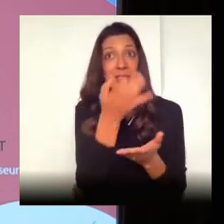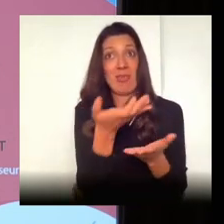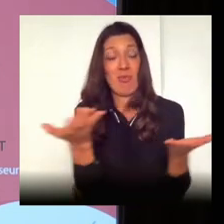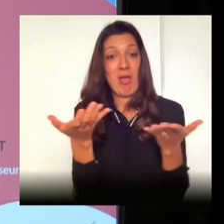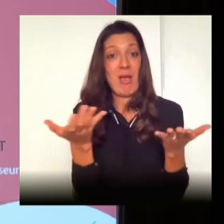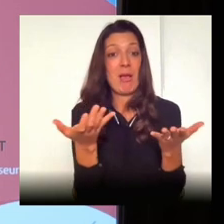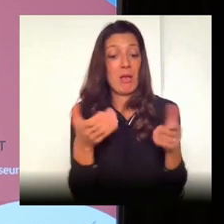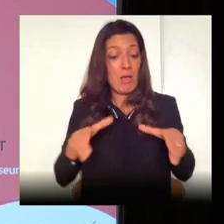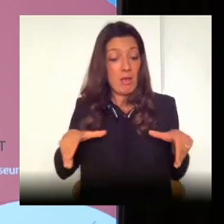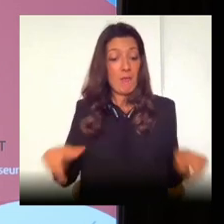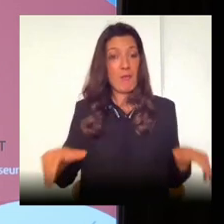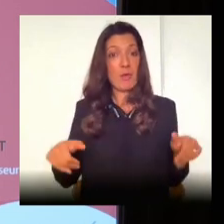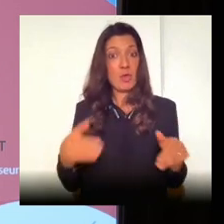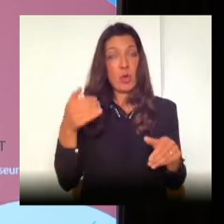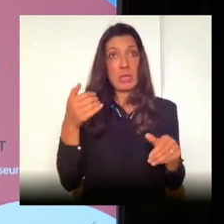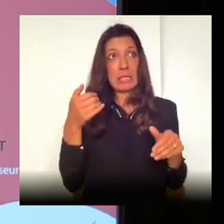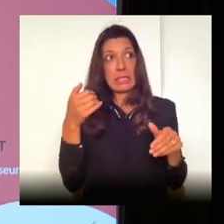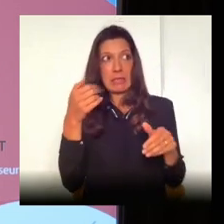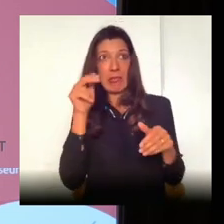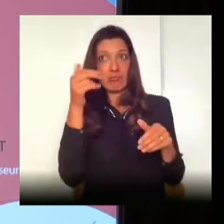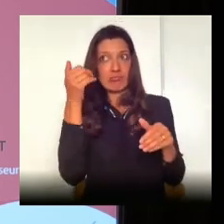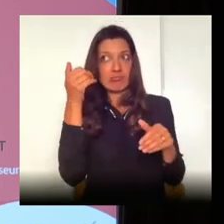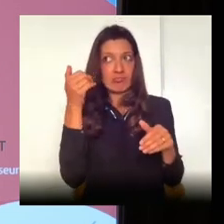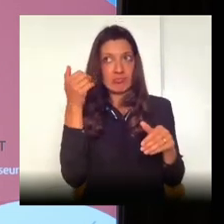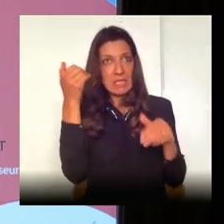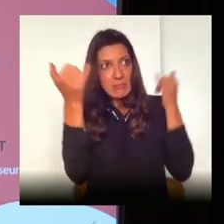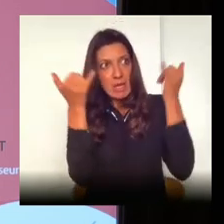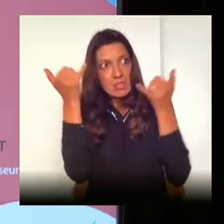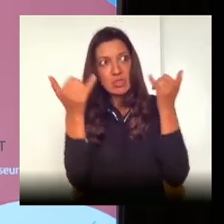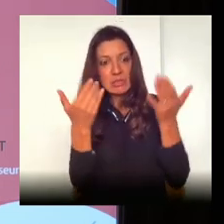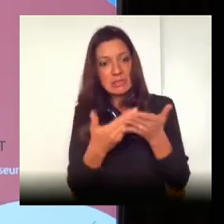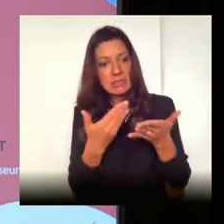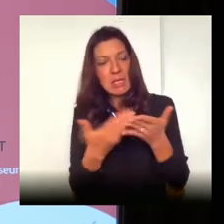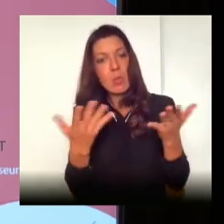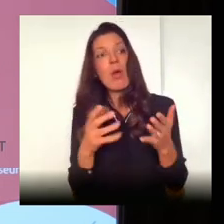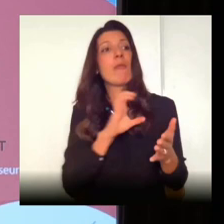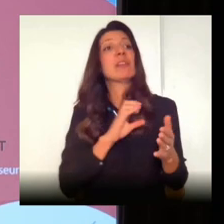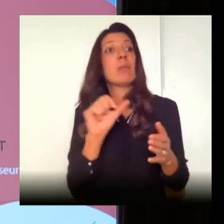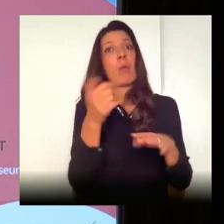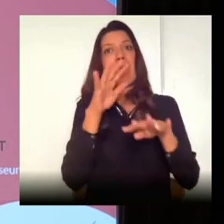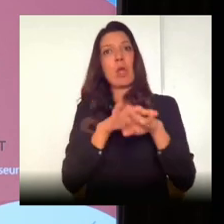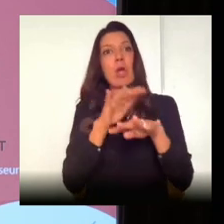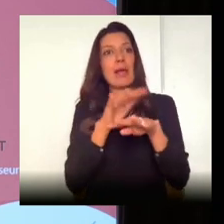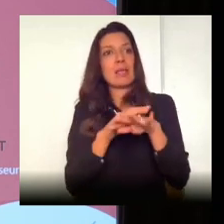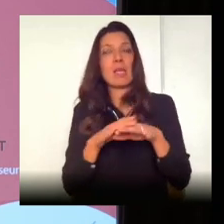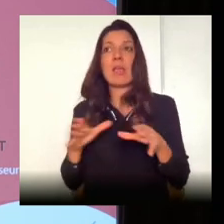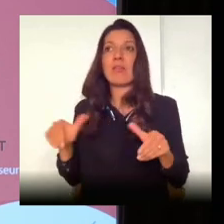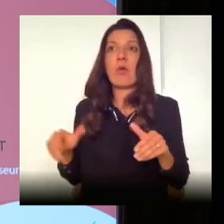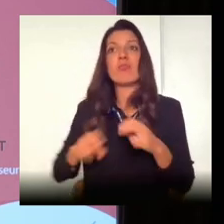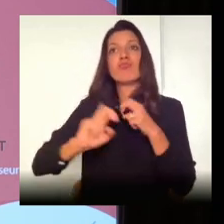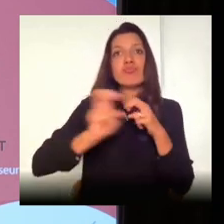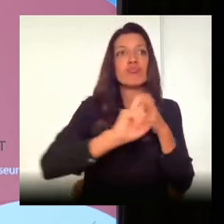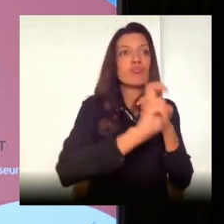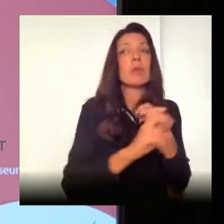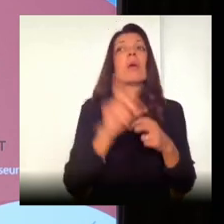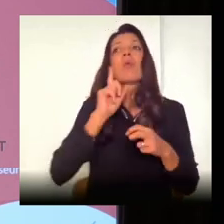le fauteuil qu'on a imaginé, c'est un fauteuil pour se re-sociabiliser dans son quartier déjà. Parce que vous pouvez, moi